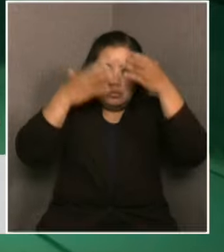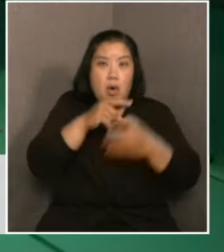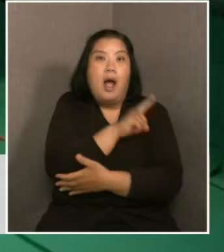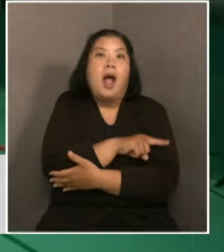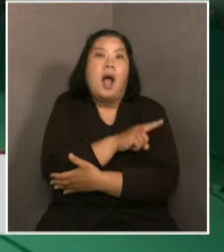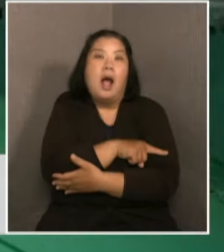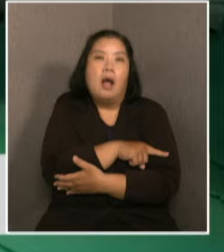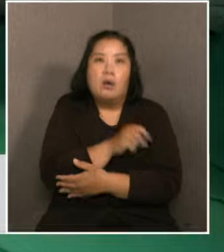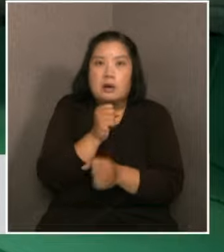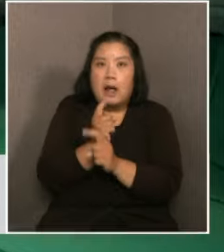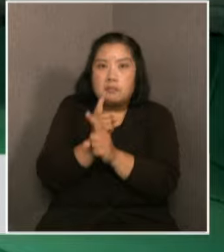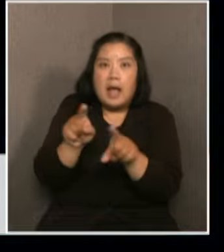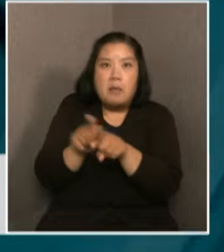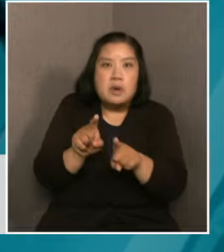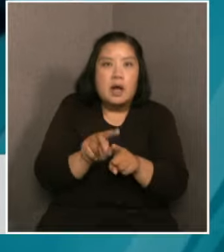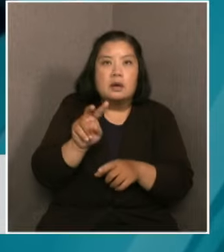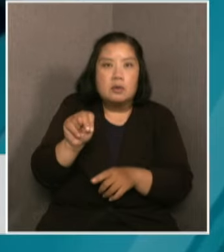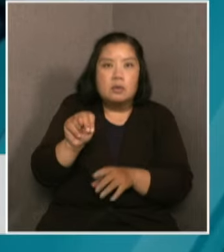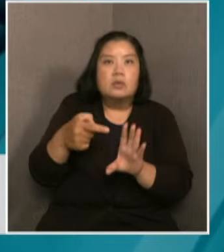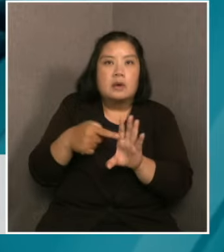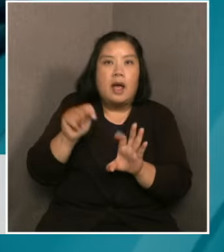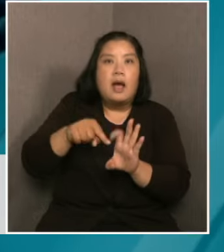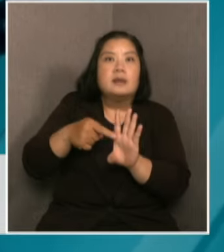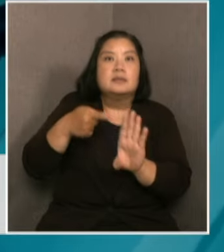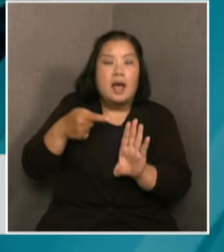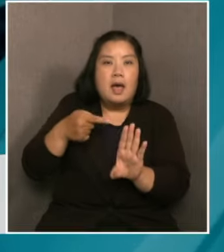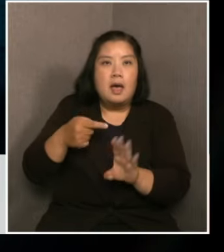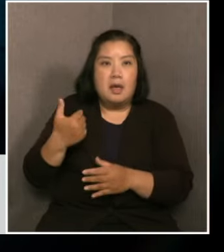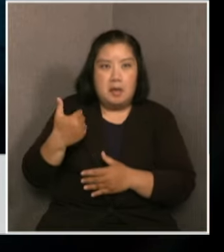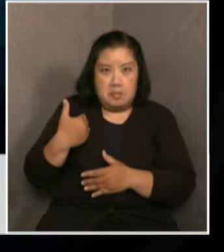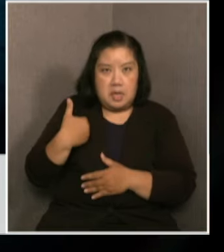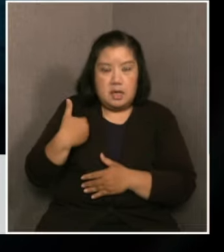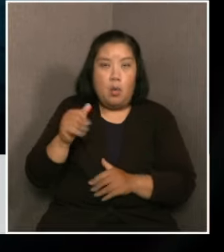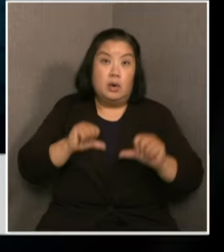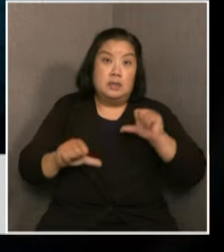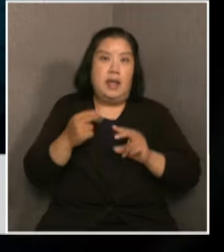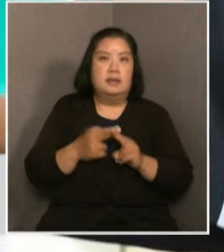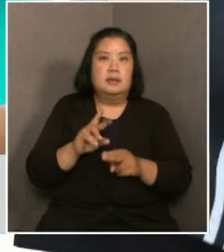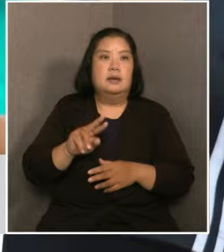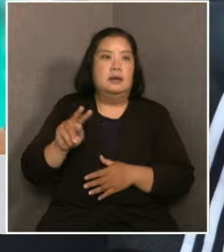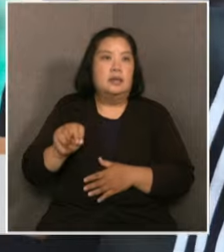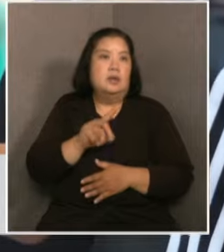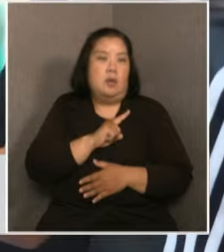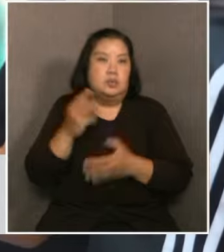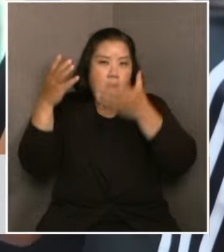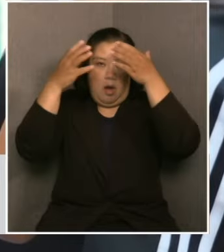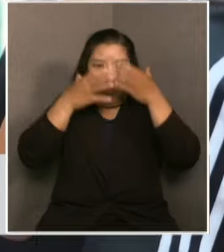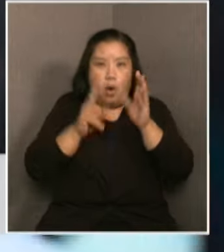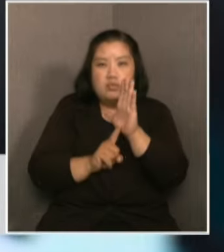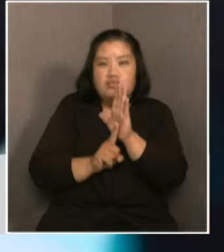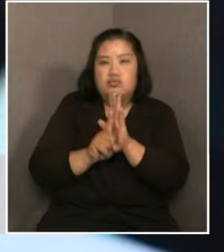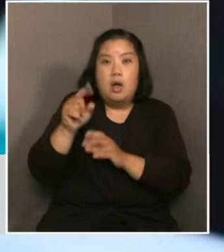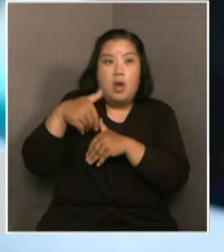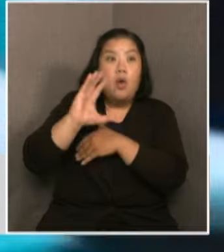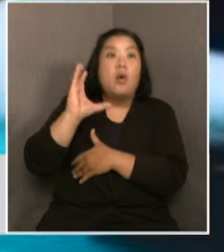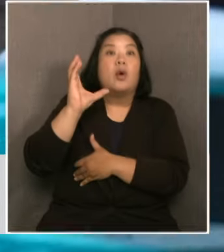ขององค์การนาซาเพื่อให้นักแสดงหลักอย่างฟรีนที่รับบทเป็นลินนักบินอวกาศในขณะที่เบกกี้รับบท